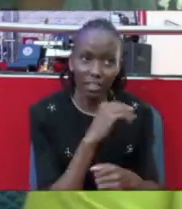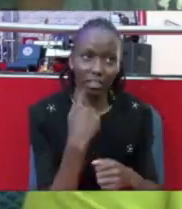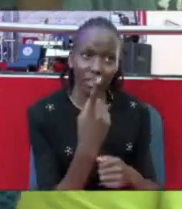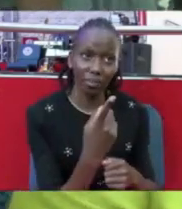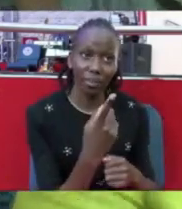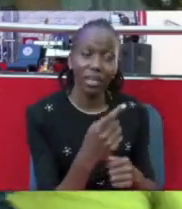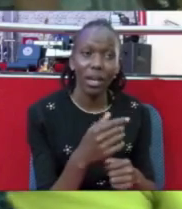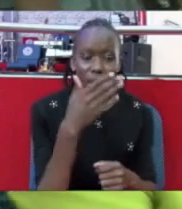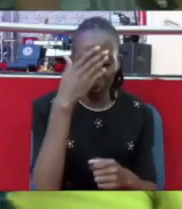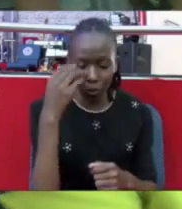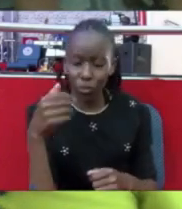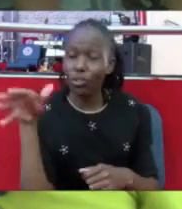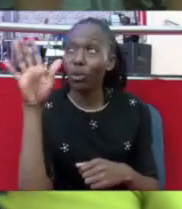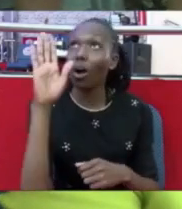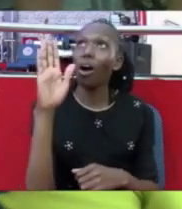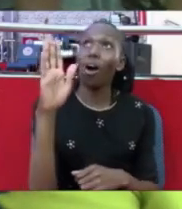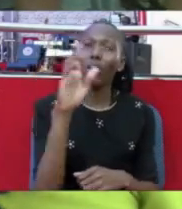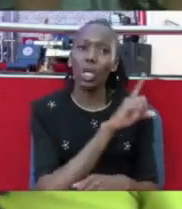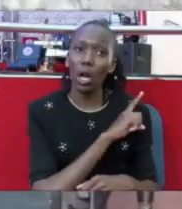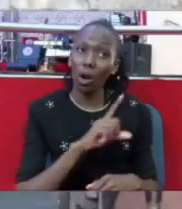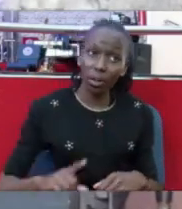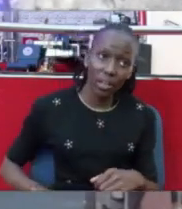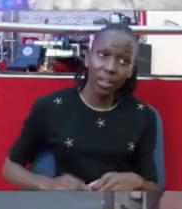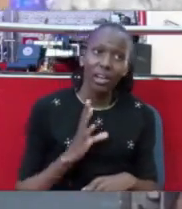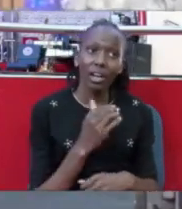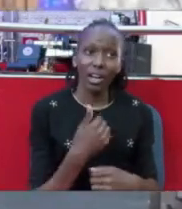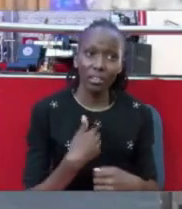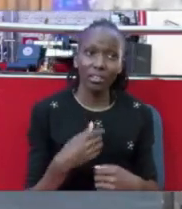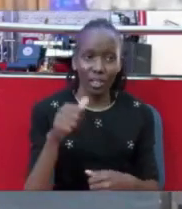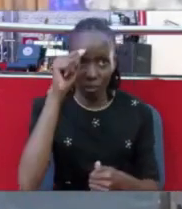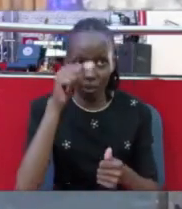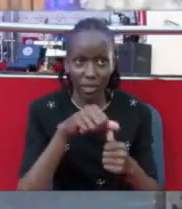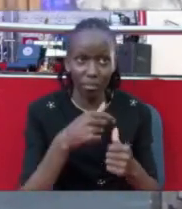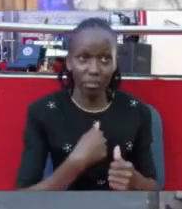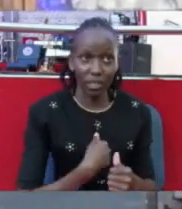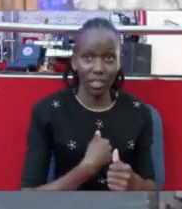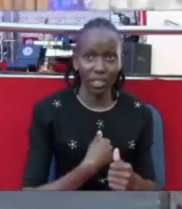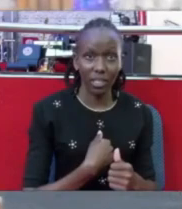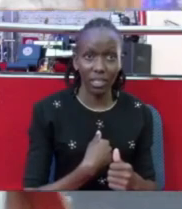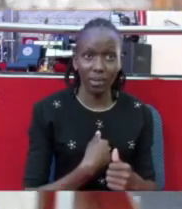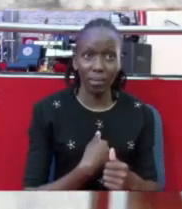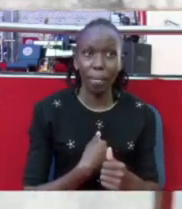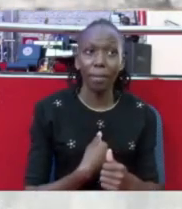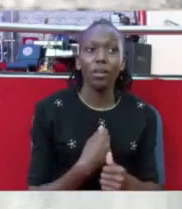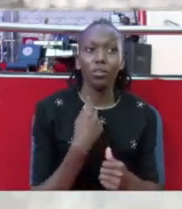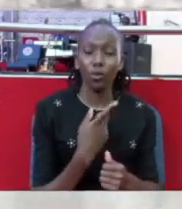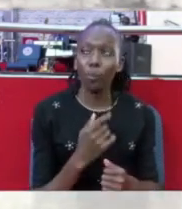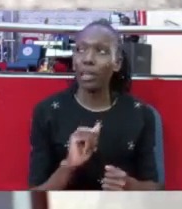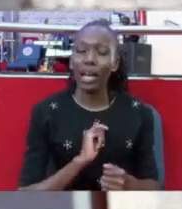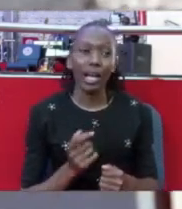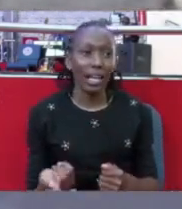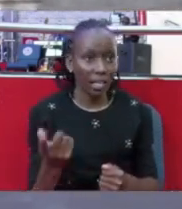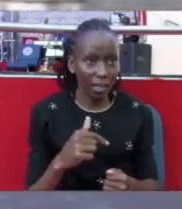Na ukuje kwa haya madhabahu na useme kwa sababu Mungu amenikumbuka. And so I came and gave a testimony again. Kwa hivyo nilikuja na nikatoa ushuhuda